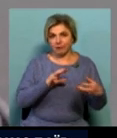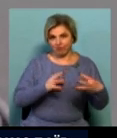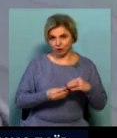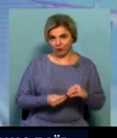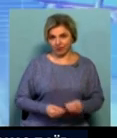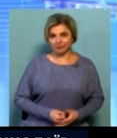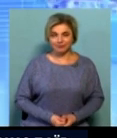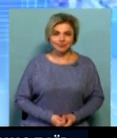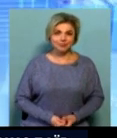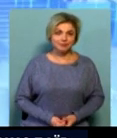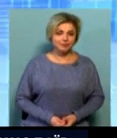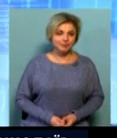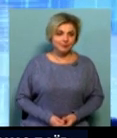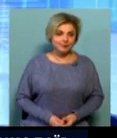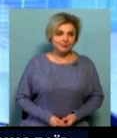висновки.